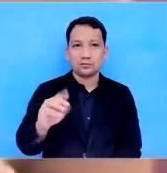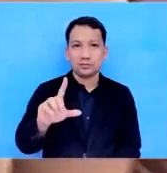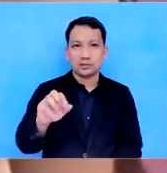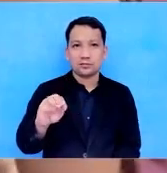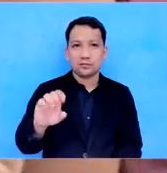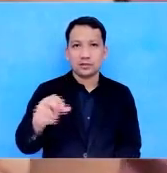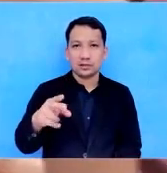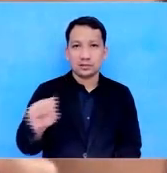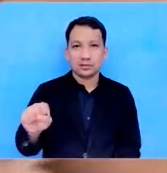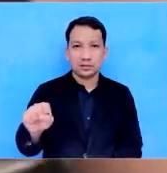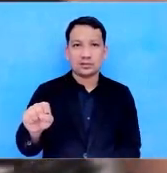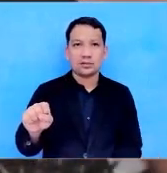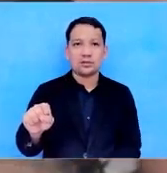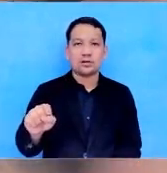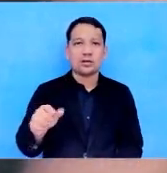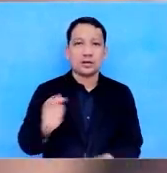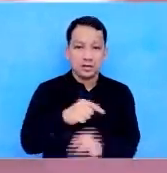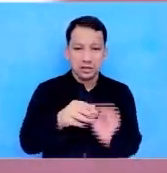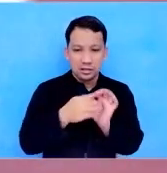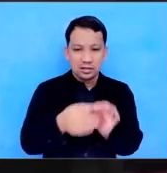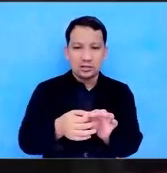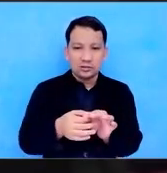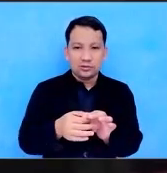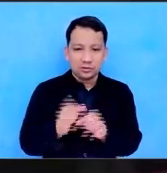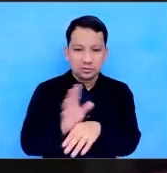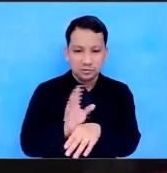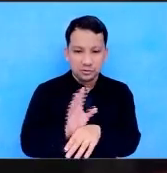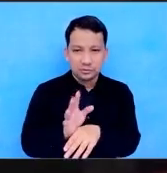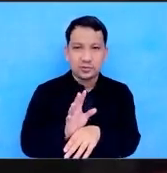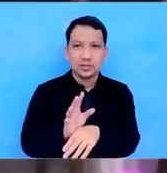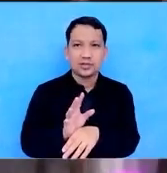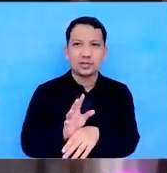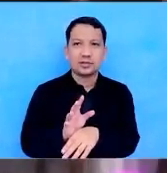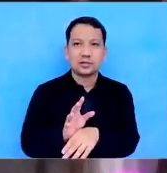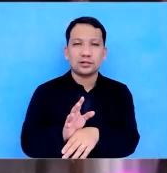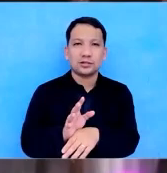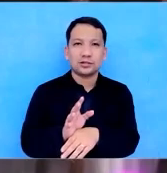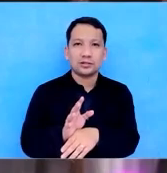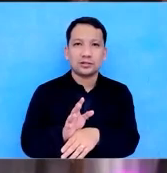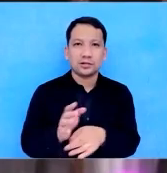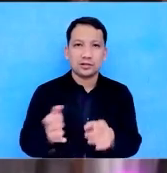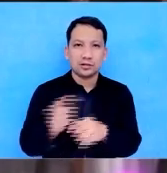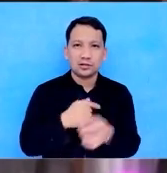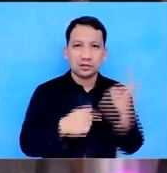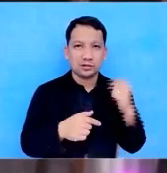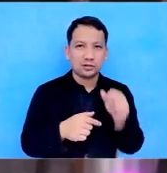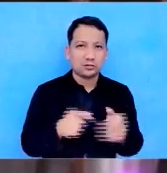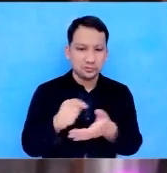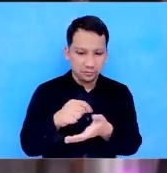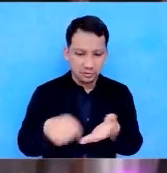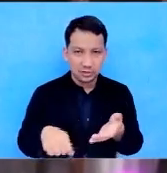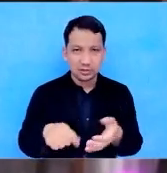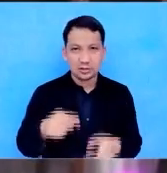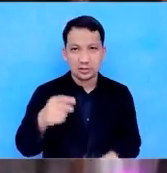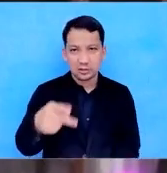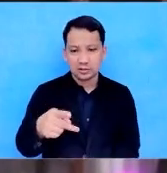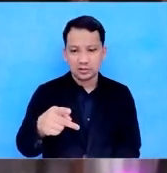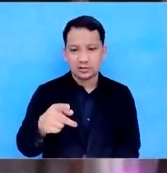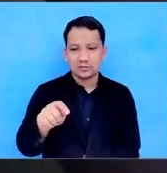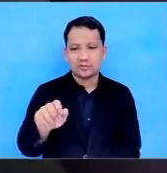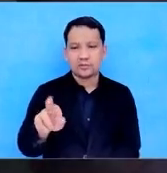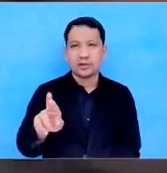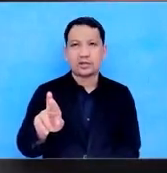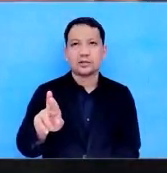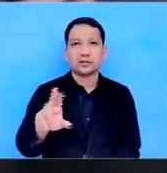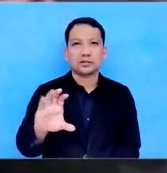on a Palanca Award-winning screenplay done by our writer Patrick Valencia. So,